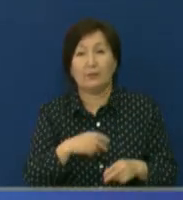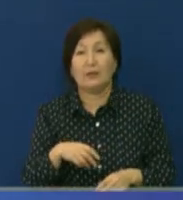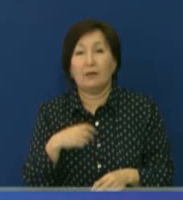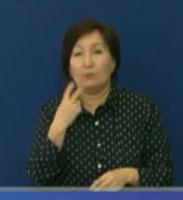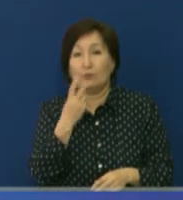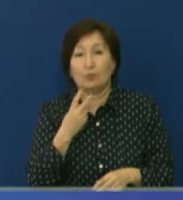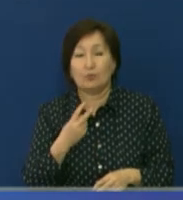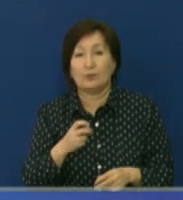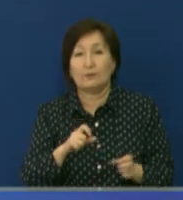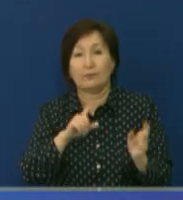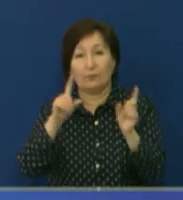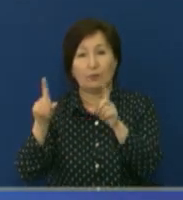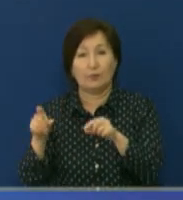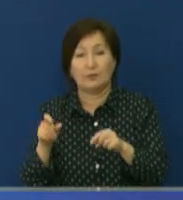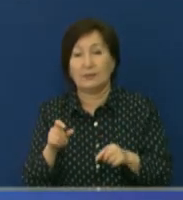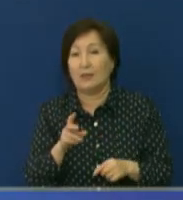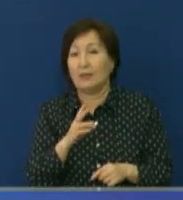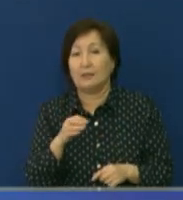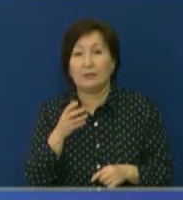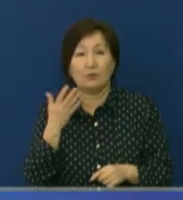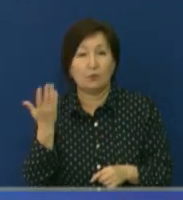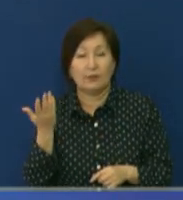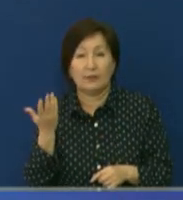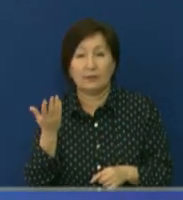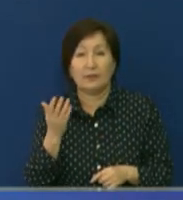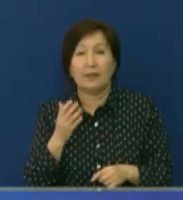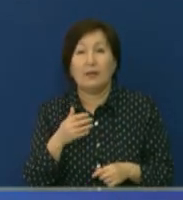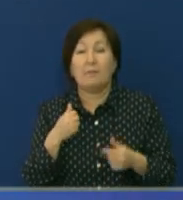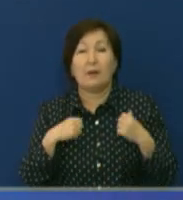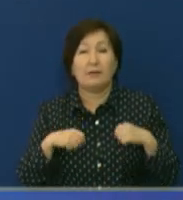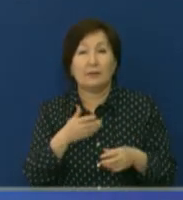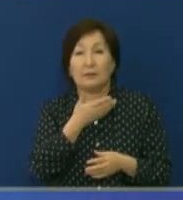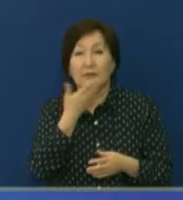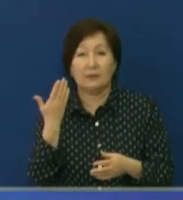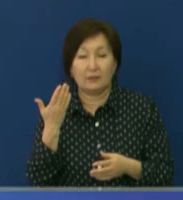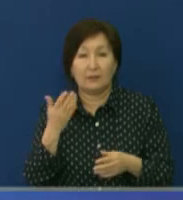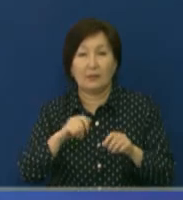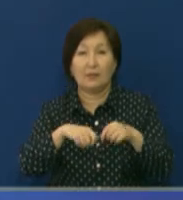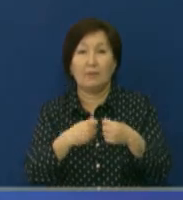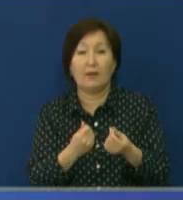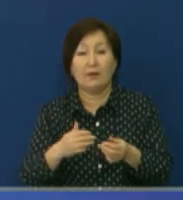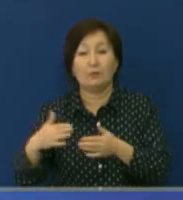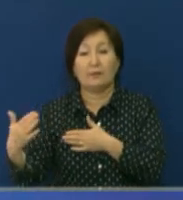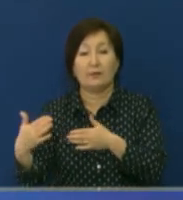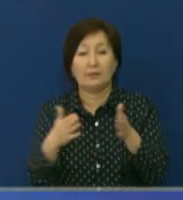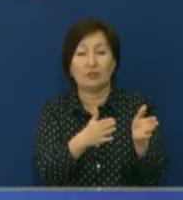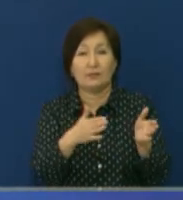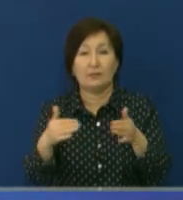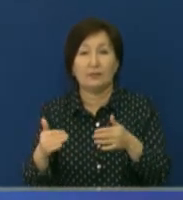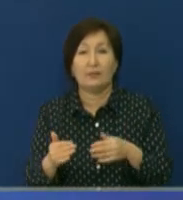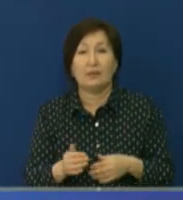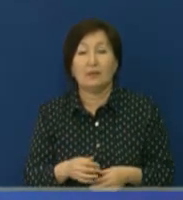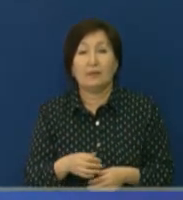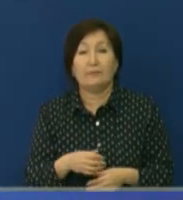накопившихся за пару недель кучу мусора производится неаккуратно с причинением ущерба имуществу кск подробности в следующем